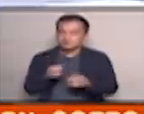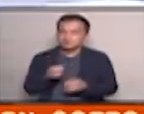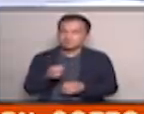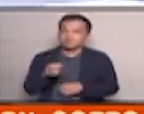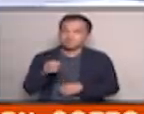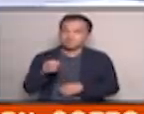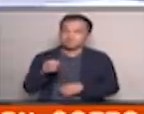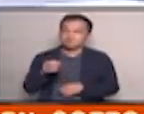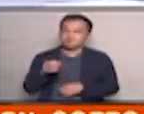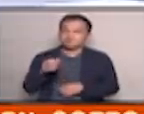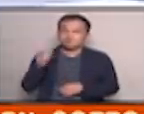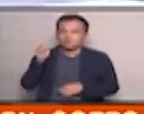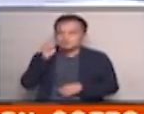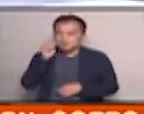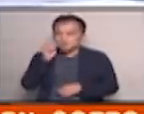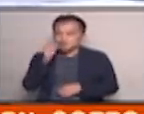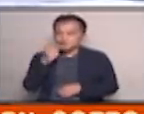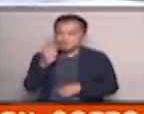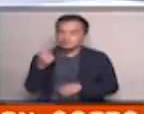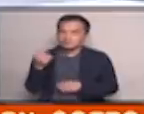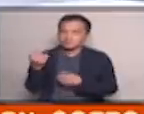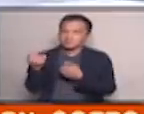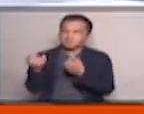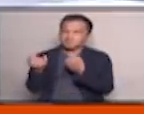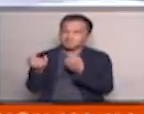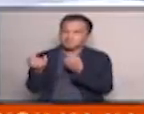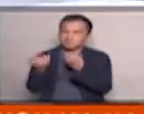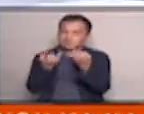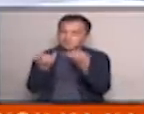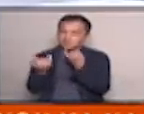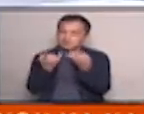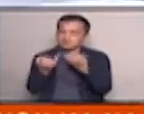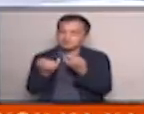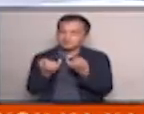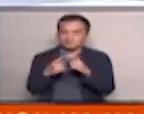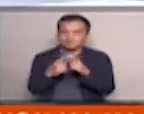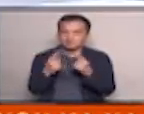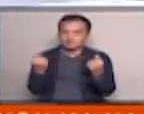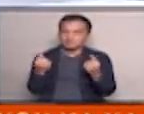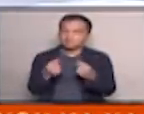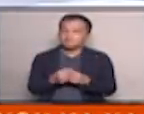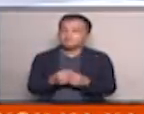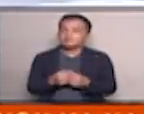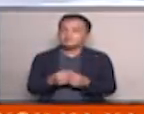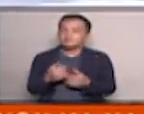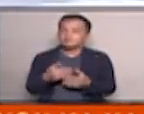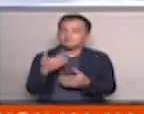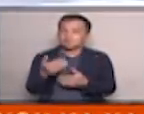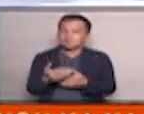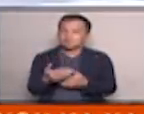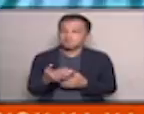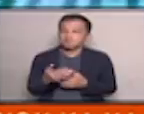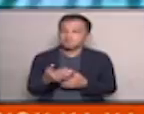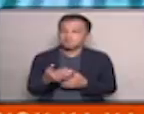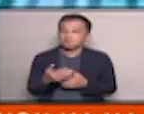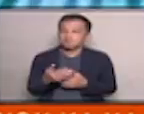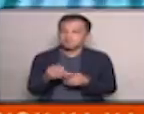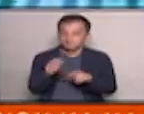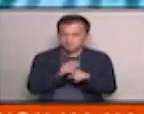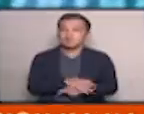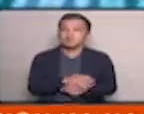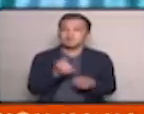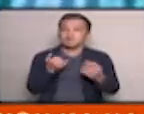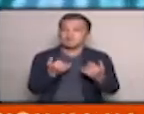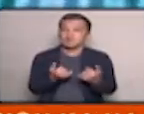Odette na nag-interview si yung Japanese and then pina-training